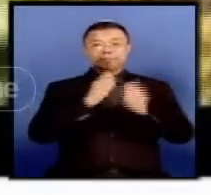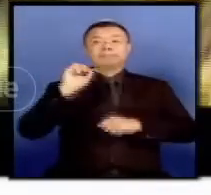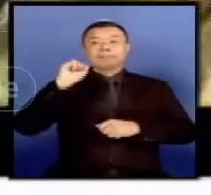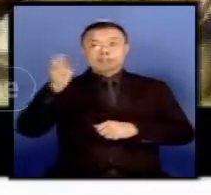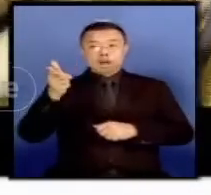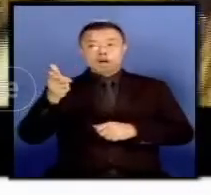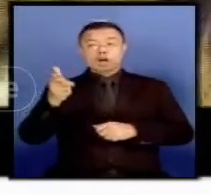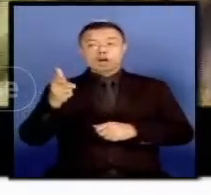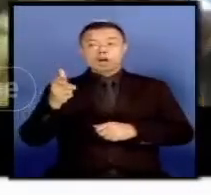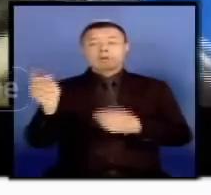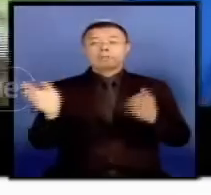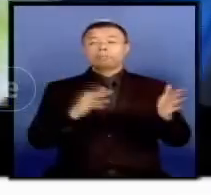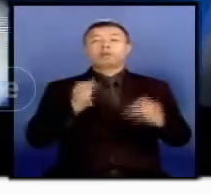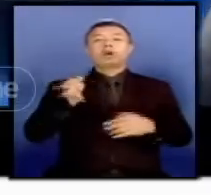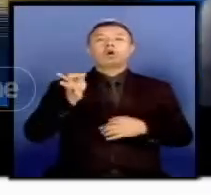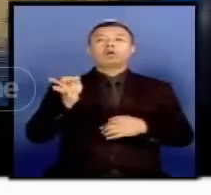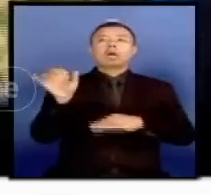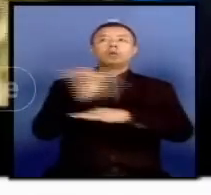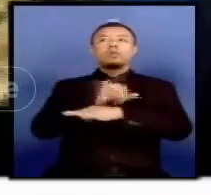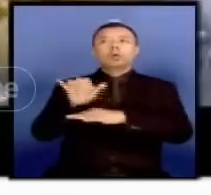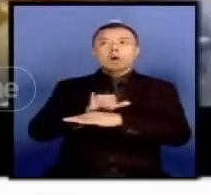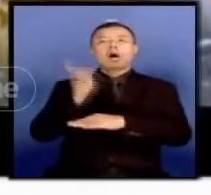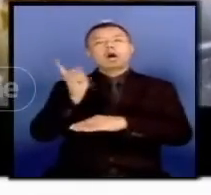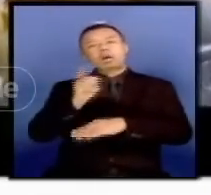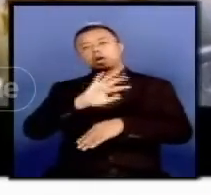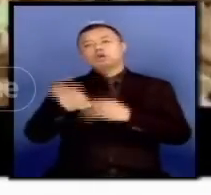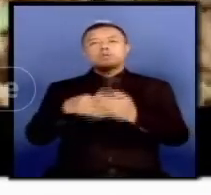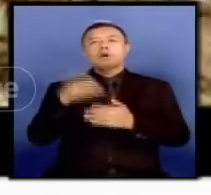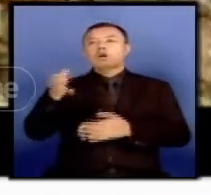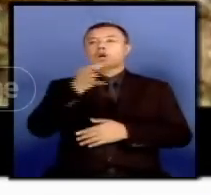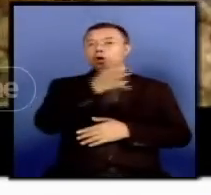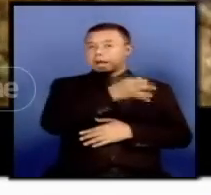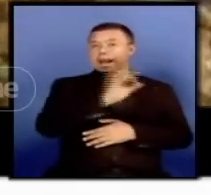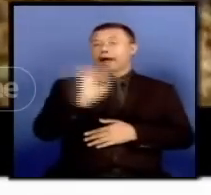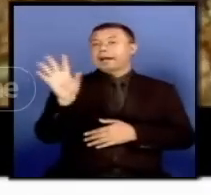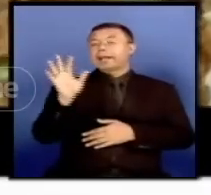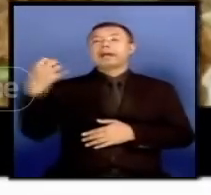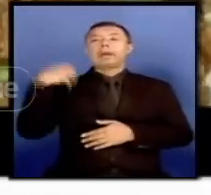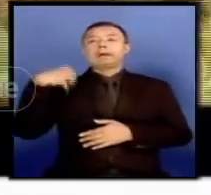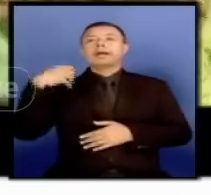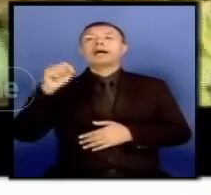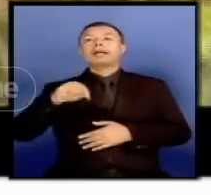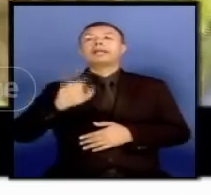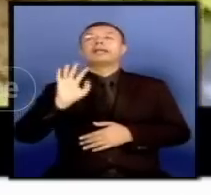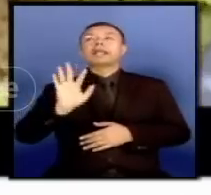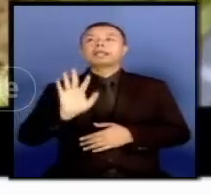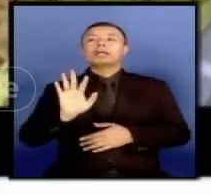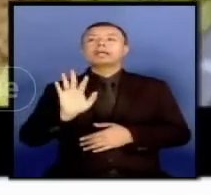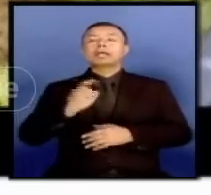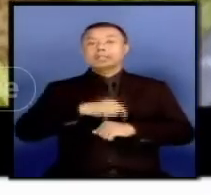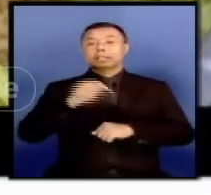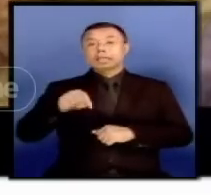besok, dan di kota New York dan juga di hampir seluruh kota-kota besar di Amerika Serikat ini nanti, karena saat